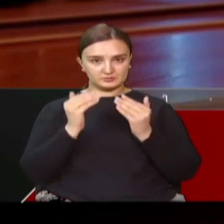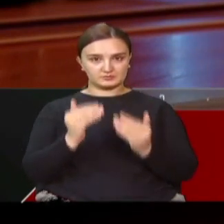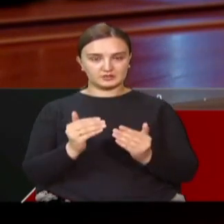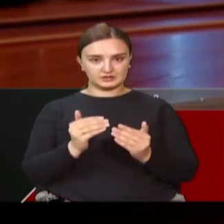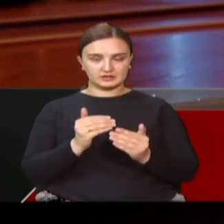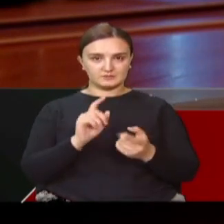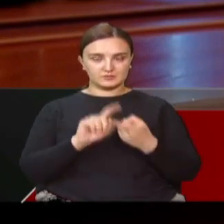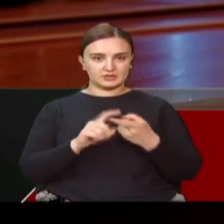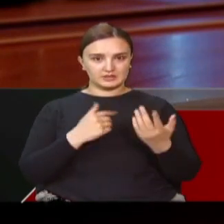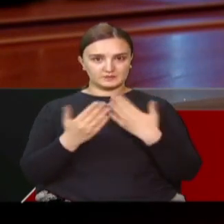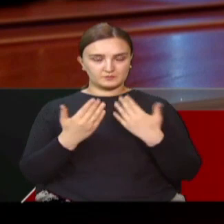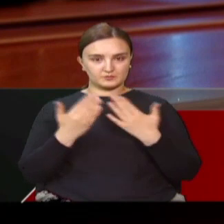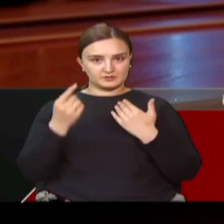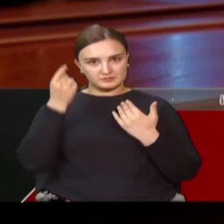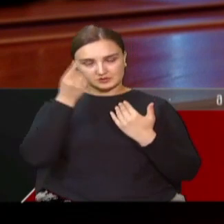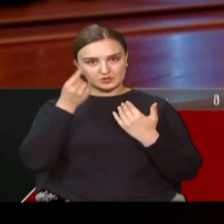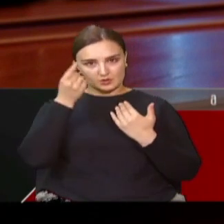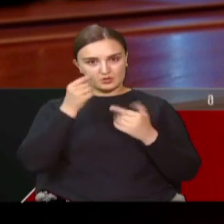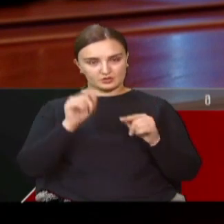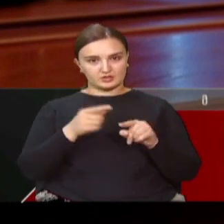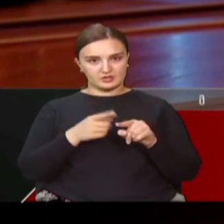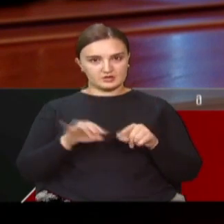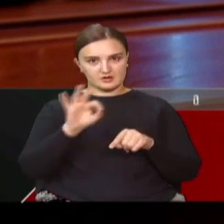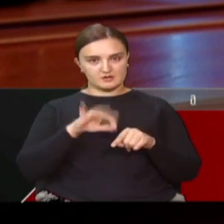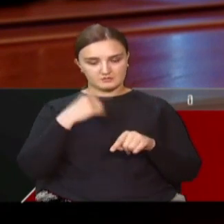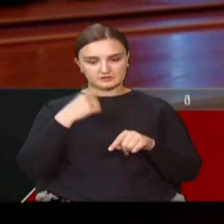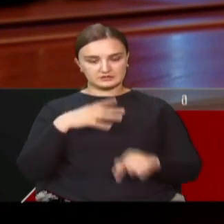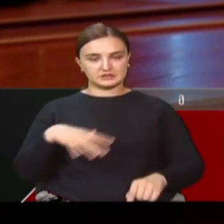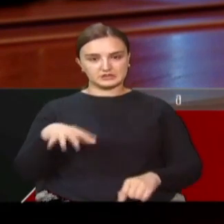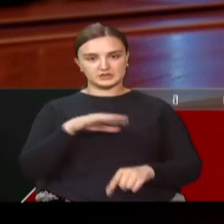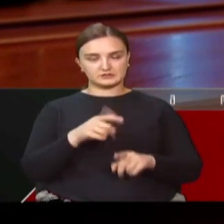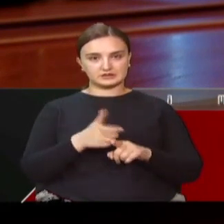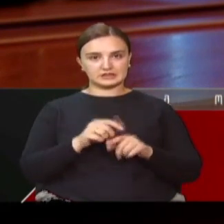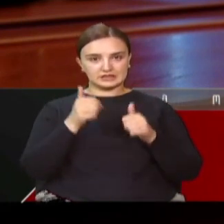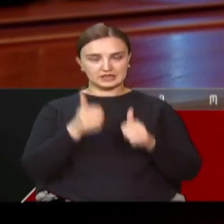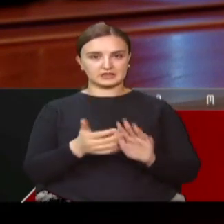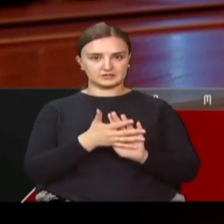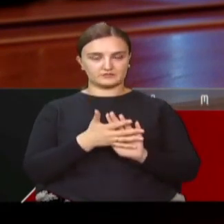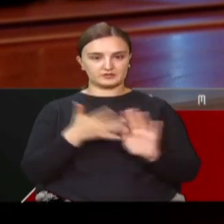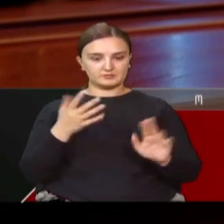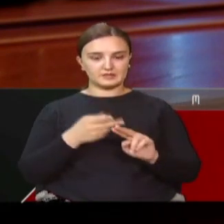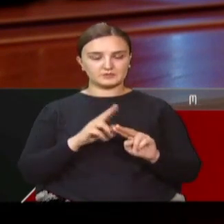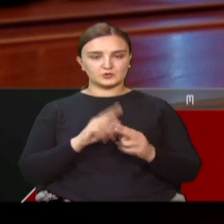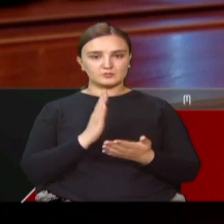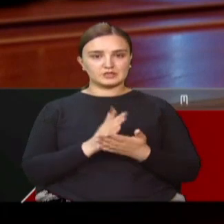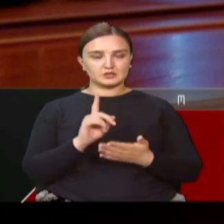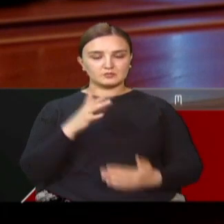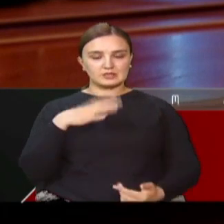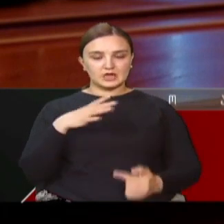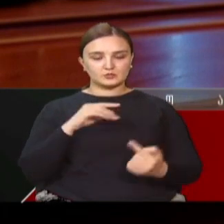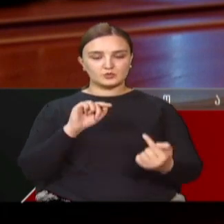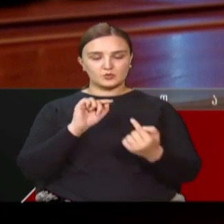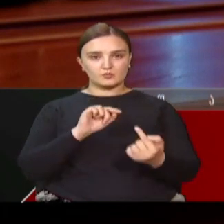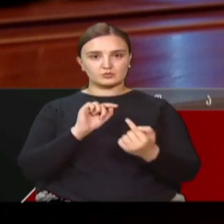პატრონკმული დამოკიდებულება და ფსიქოლოგია ამას ვამბობთ. Და საქართველოს საზოგადოება ამას ძალიან კარგად ხვდება. იმიტომაც არის რომ ქართულ